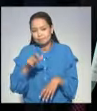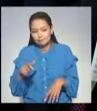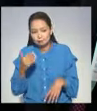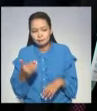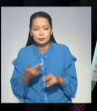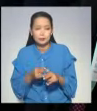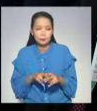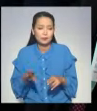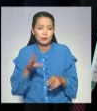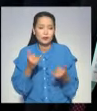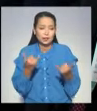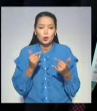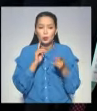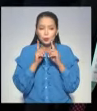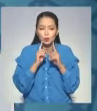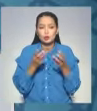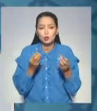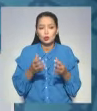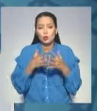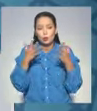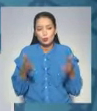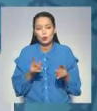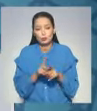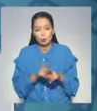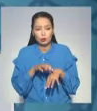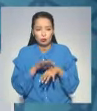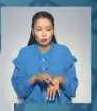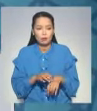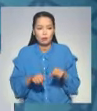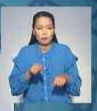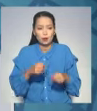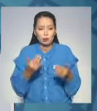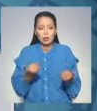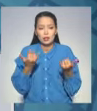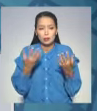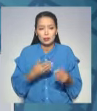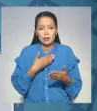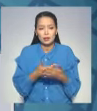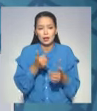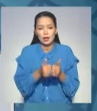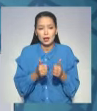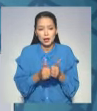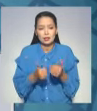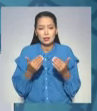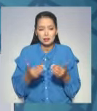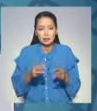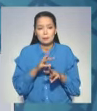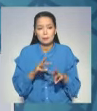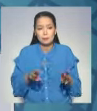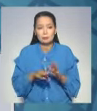көрмейміз. Енді бүгінгі форум әрине одан да ұзақ өткізуге мүмкіндік болатын еді, бірақ біз бүгін әрбір сөйлеген